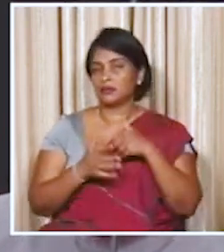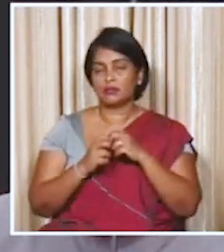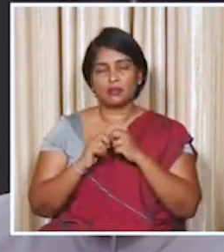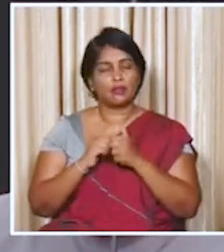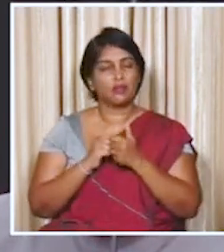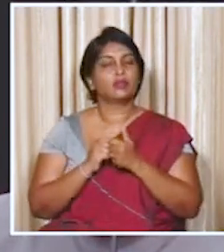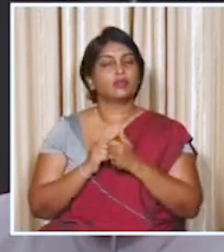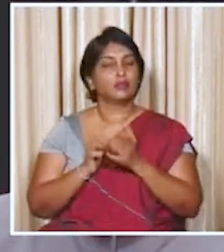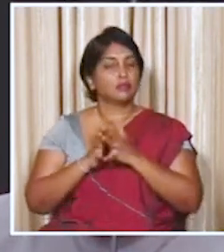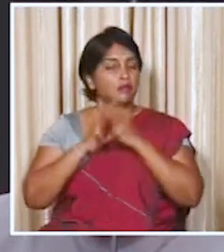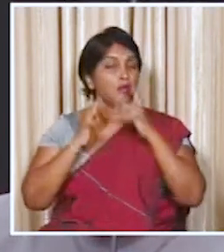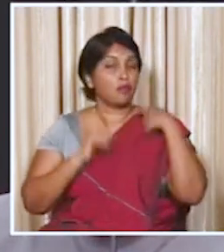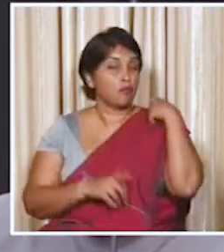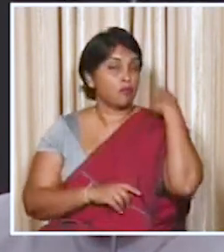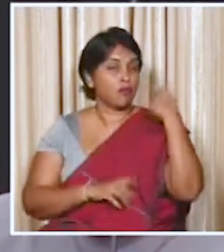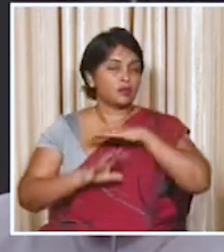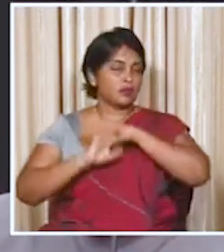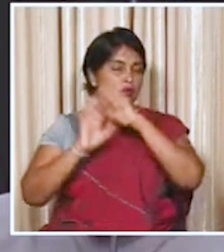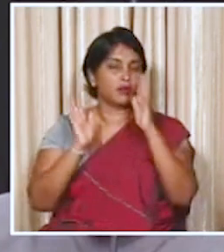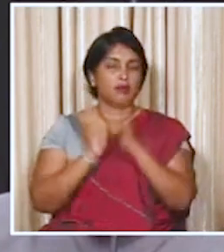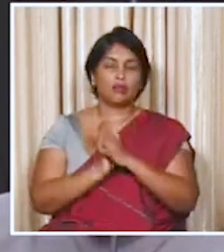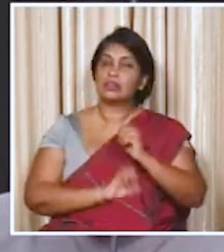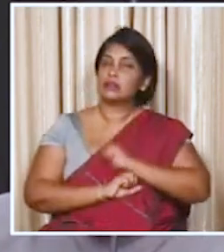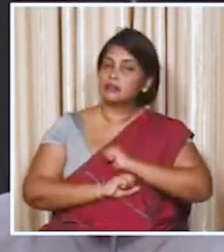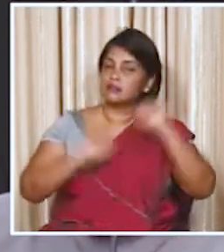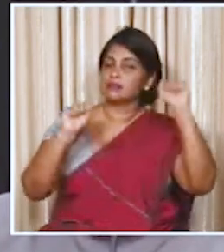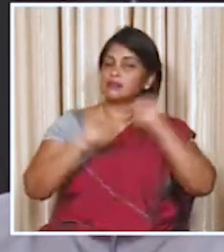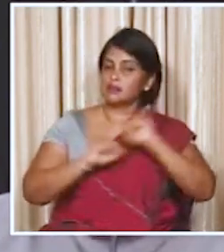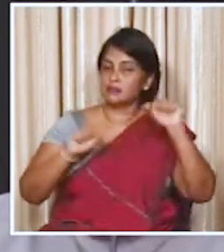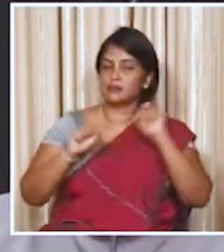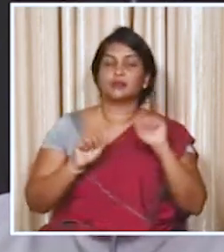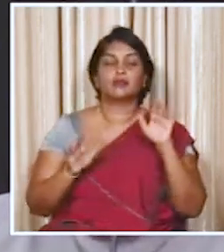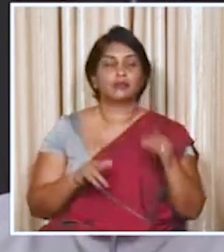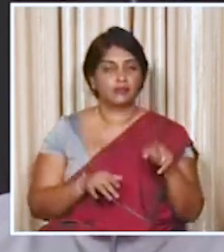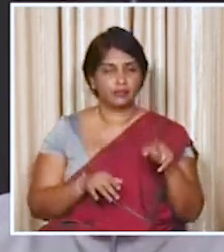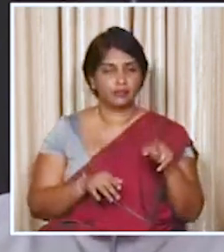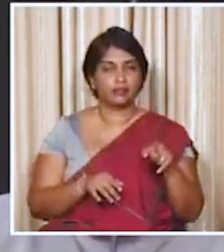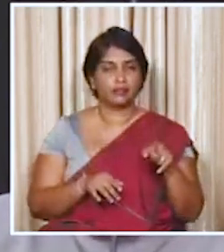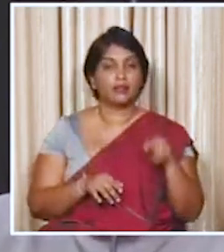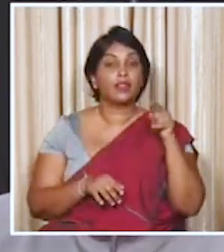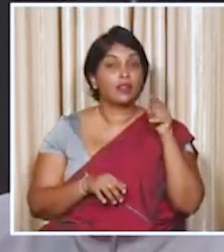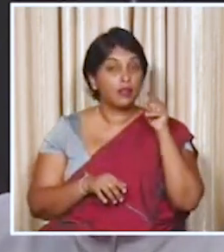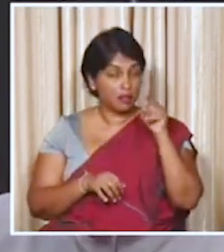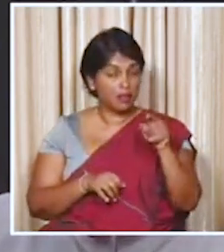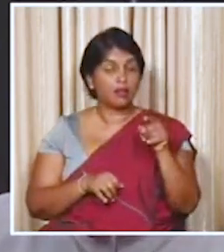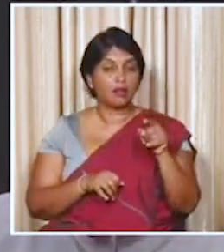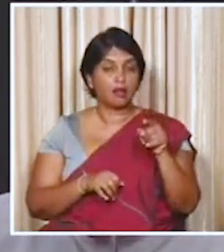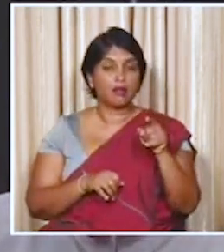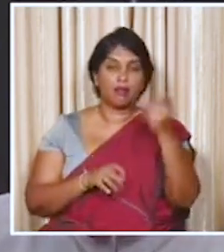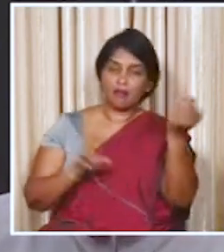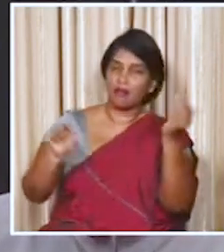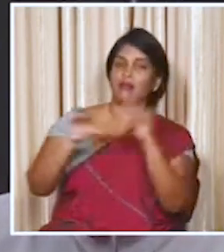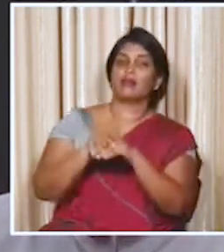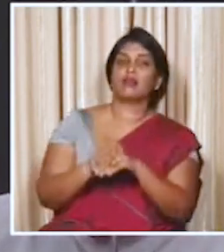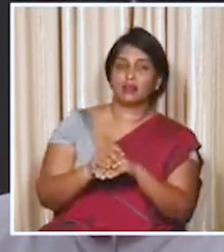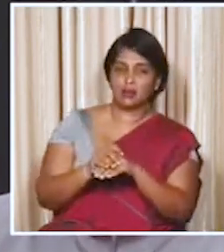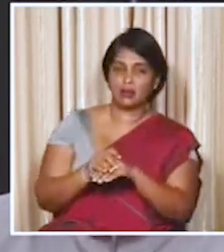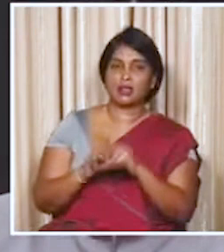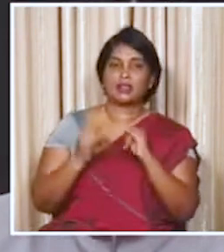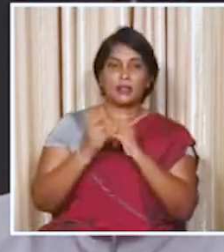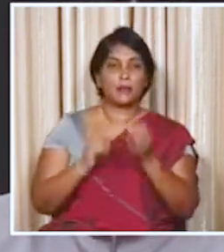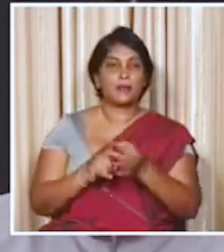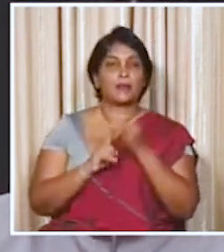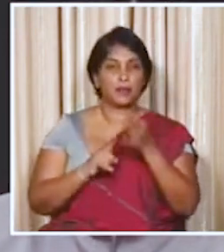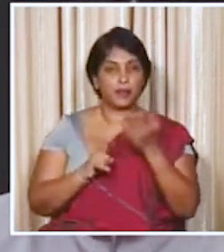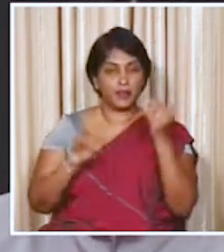rata, koti pati agi dalah, hamak ini kau paran dah bela, me kita biru dohi tegat. Eke tamun nasi lepas sekarang nengga, eke ada sajit pemuda